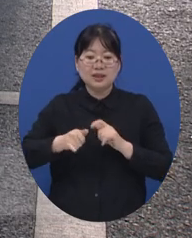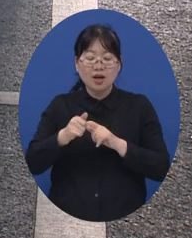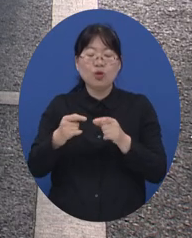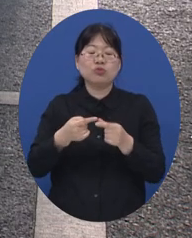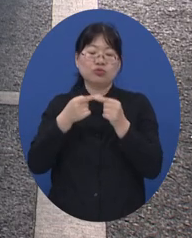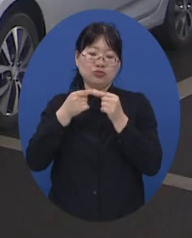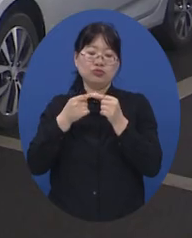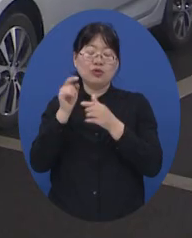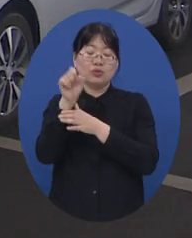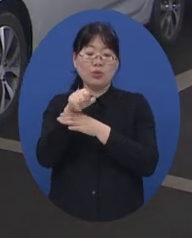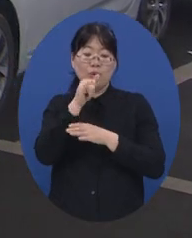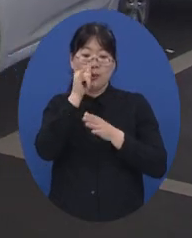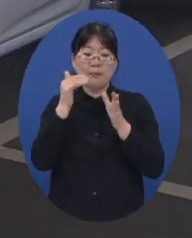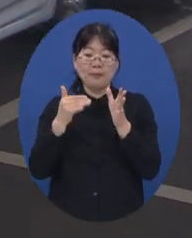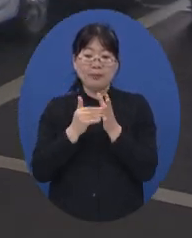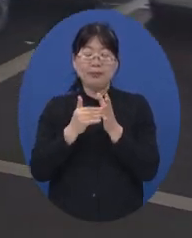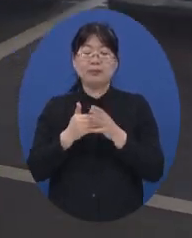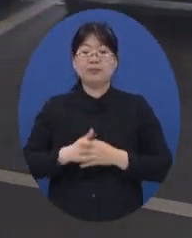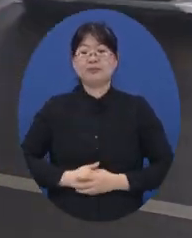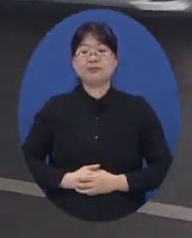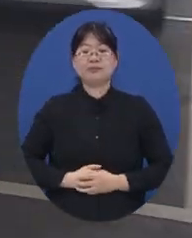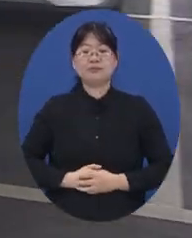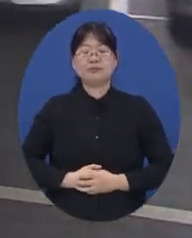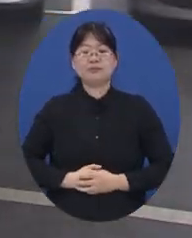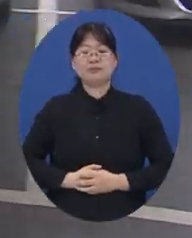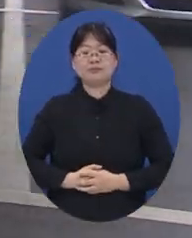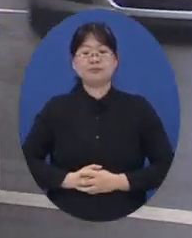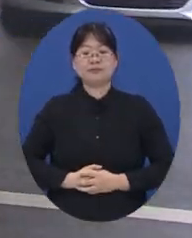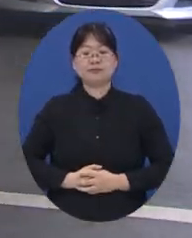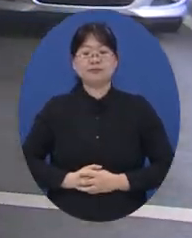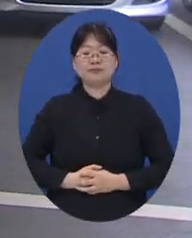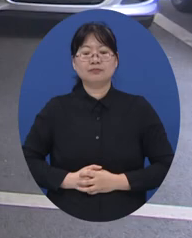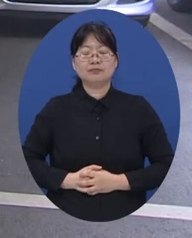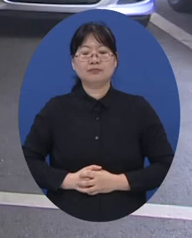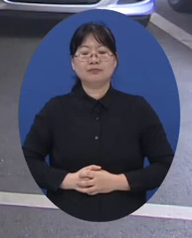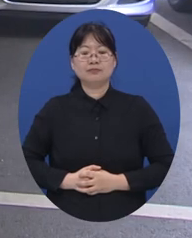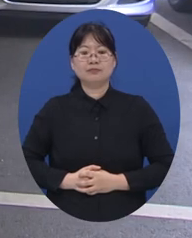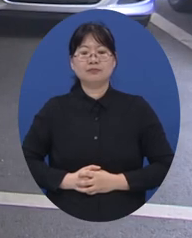작용됩니다 경기 cctv 주창 순입니다